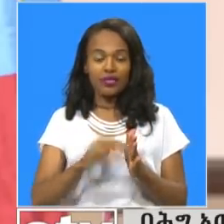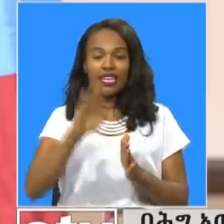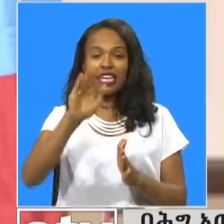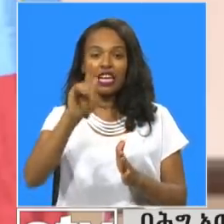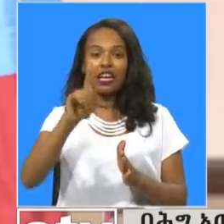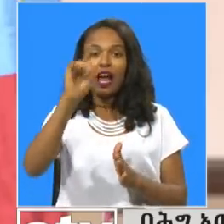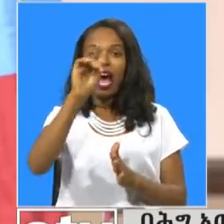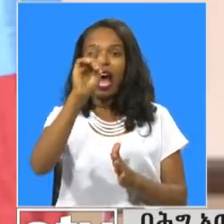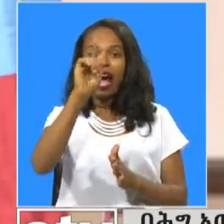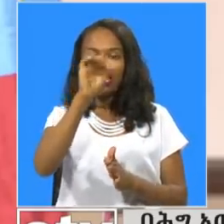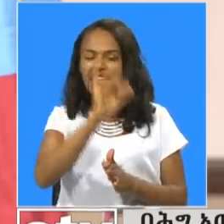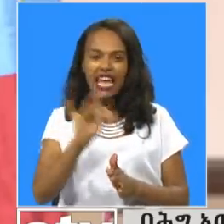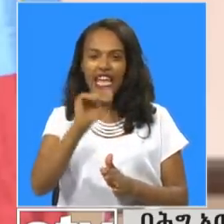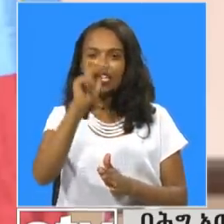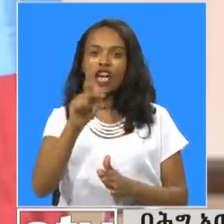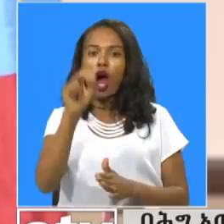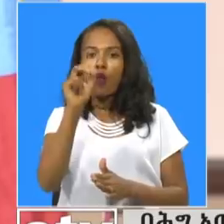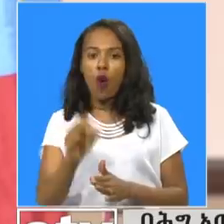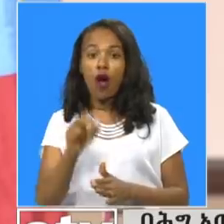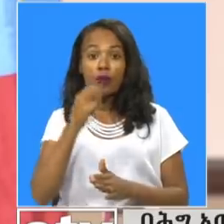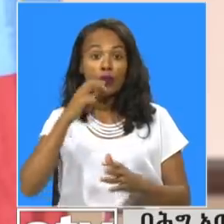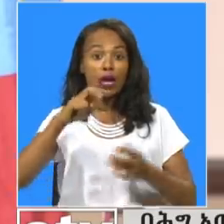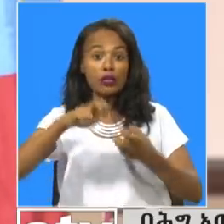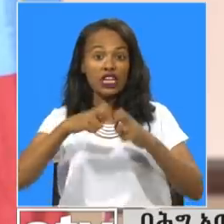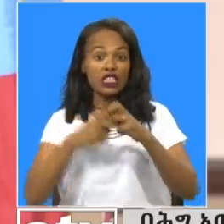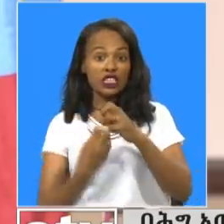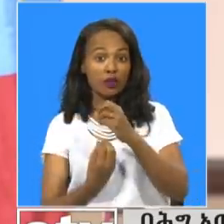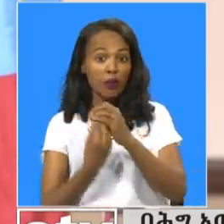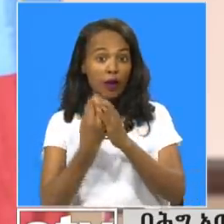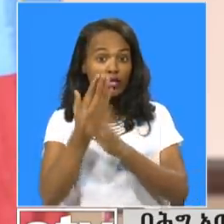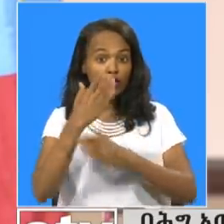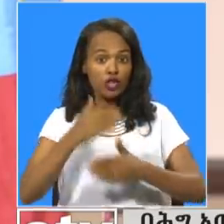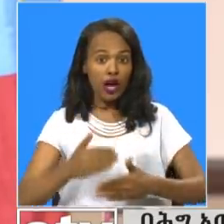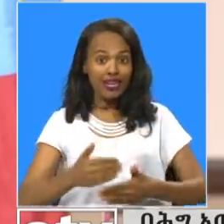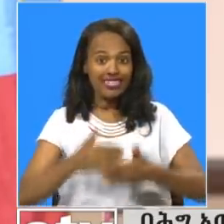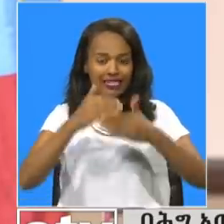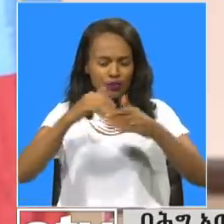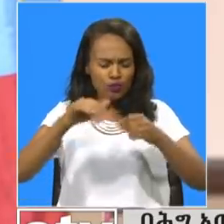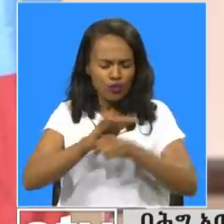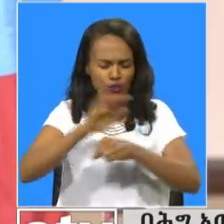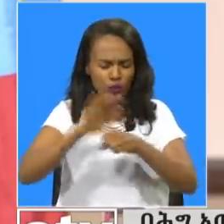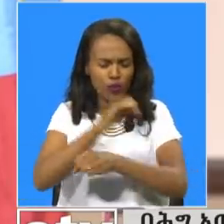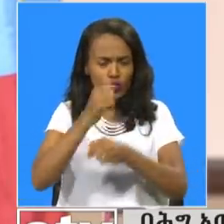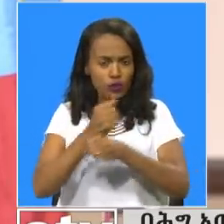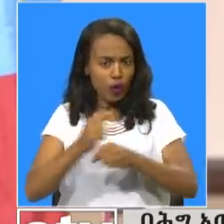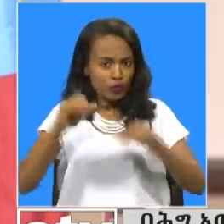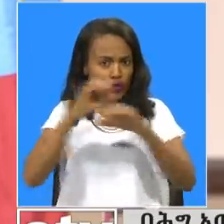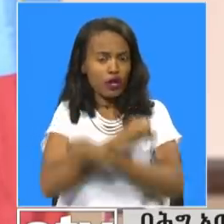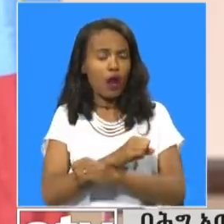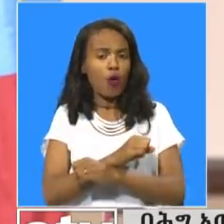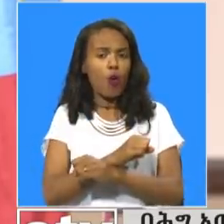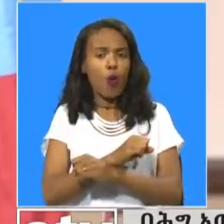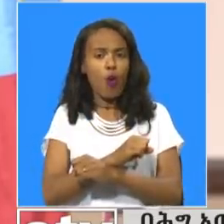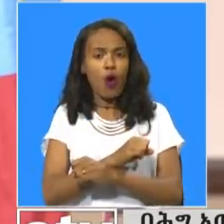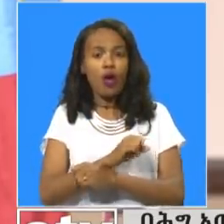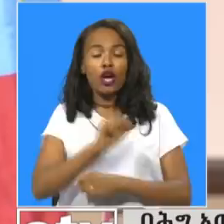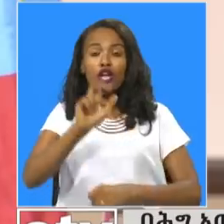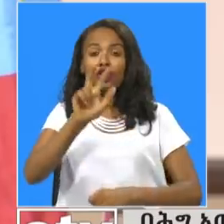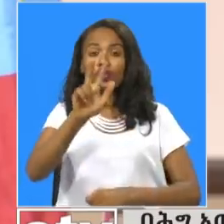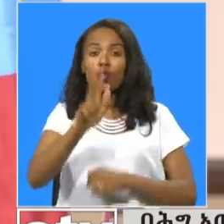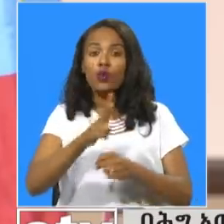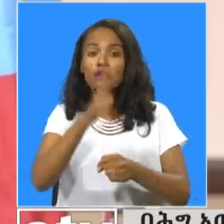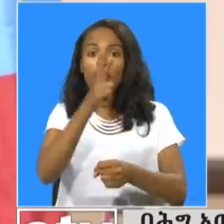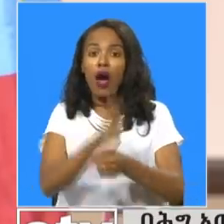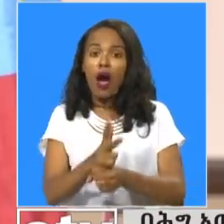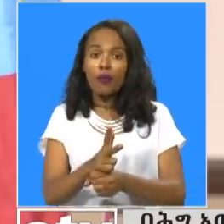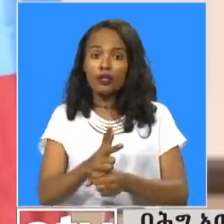ገናሌ ዳዋ የሚባለው የኤሌክትሪክ ማመንጫ ግድብ ሙሉ በሙሉ ስራው ተጠናቆ 3 አመት